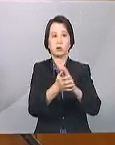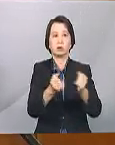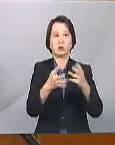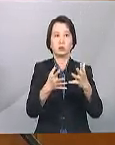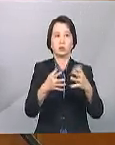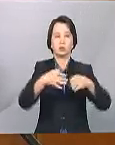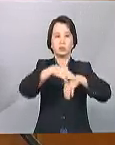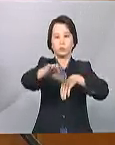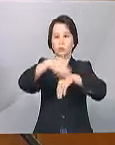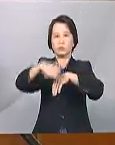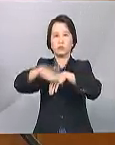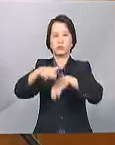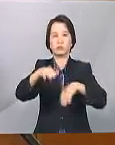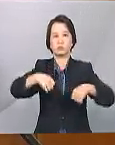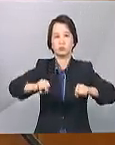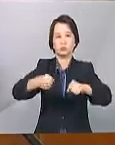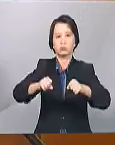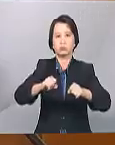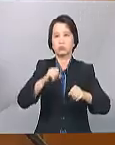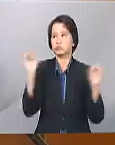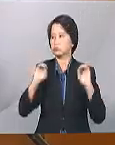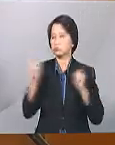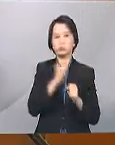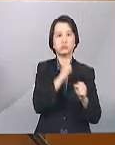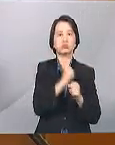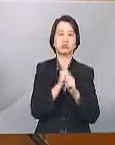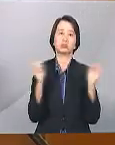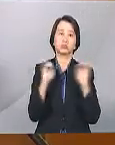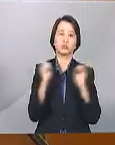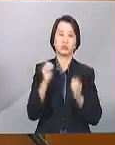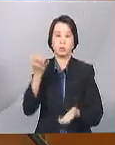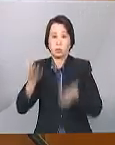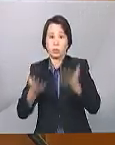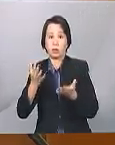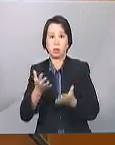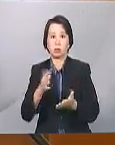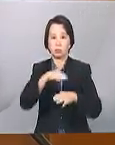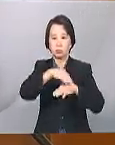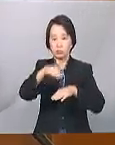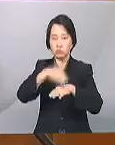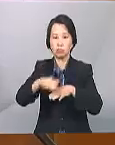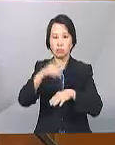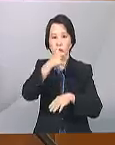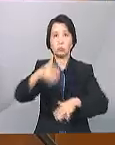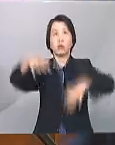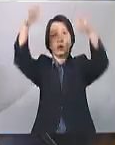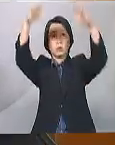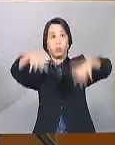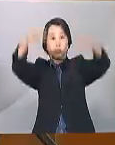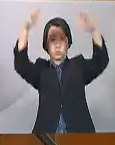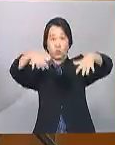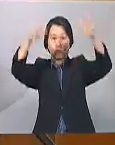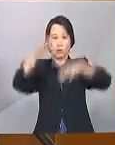rider food delivery kurang job di siang hari. Ia juga mungkin menjejaskan penghantaran makan kerana hujan